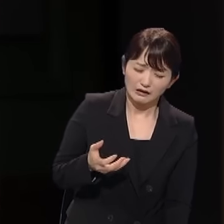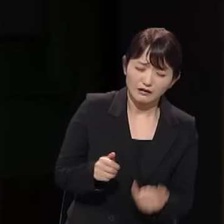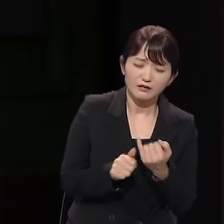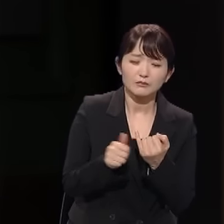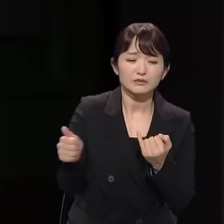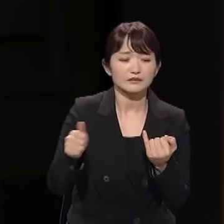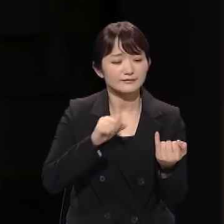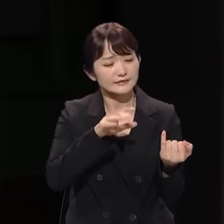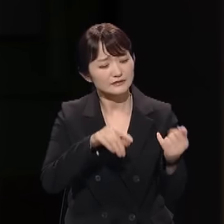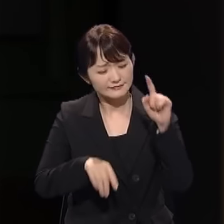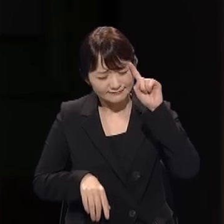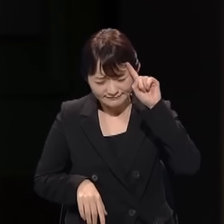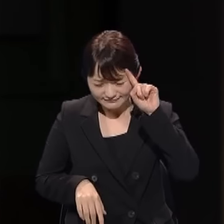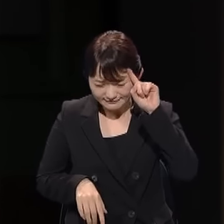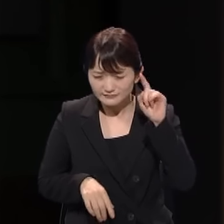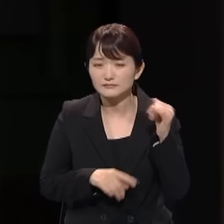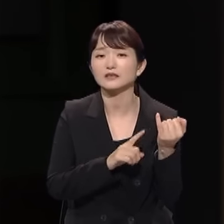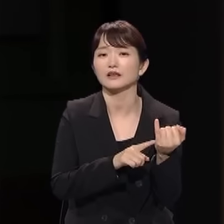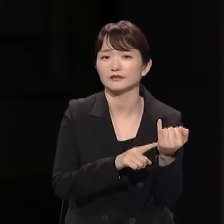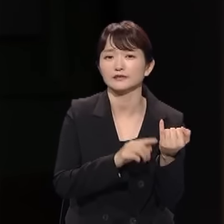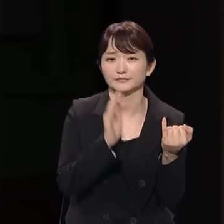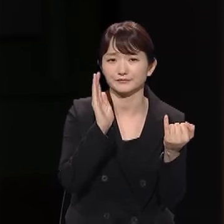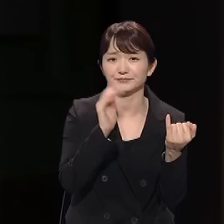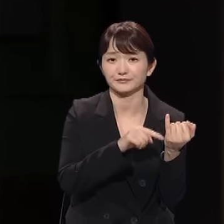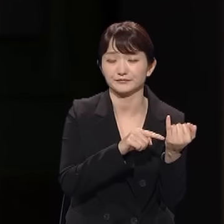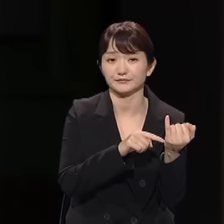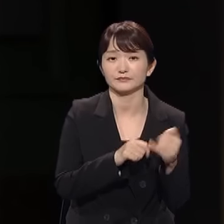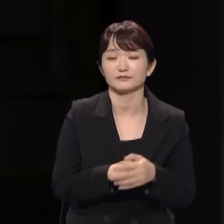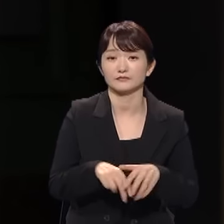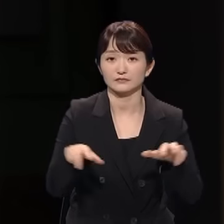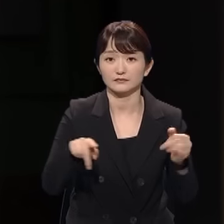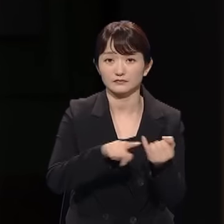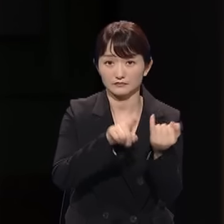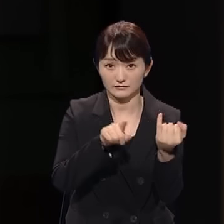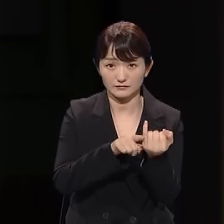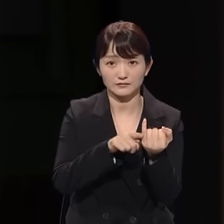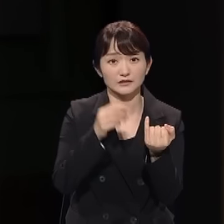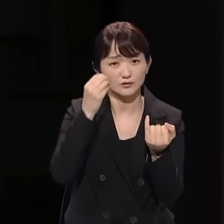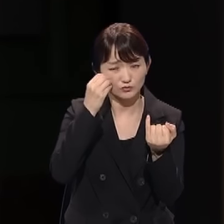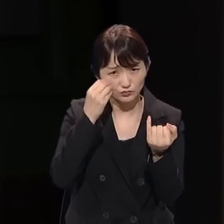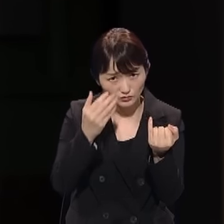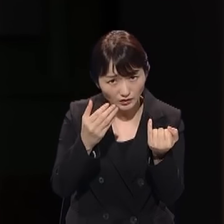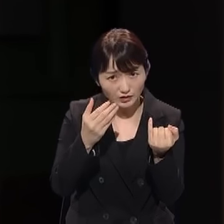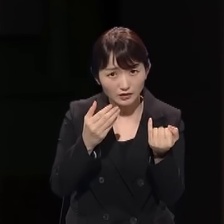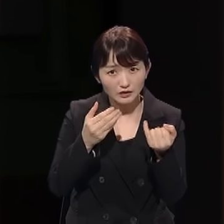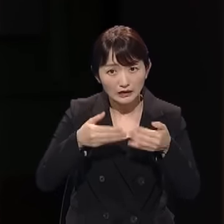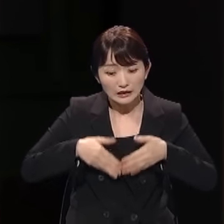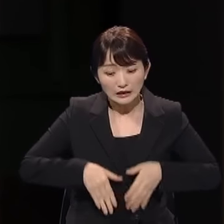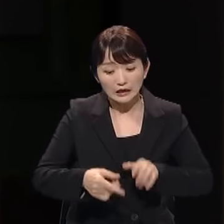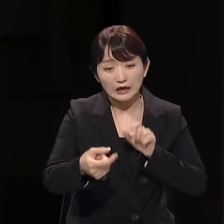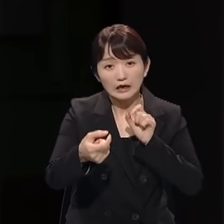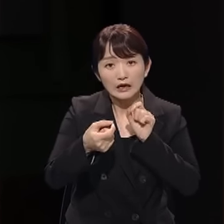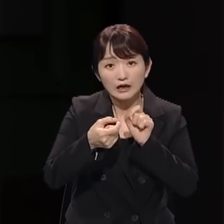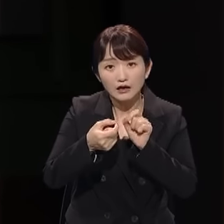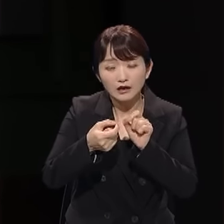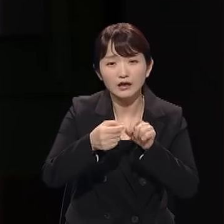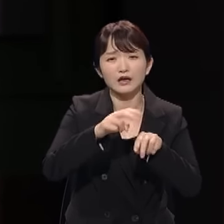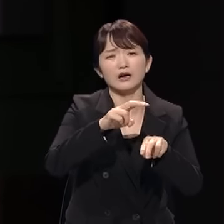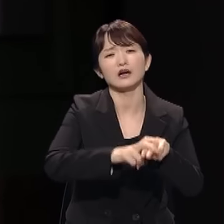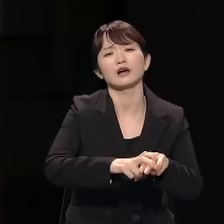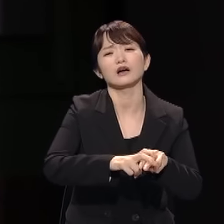때문에 스트레스를 받고 있다는 아내의 사연입니다. 사연자는 현재 임신 9개월 차인데요. 출산이 얼마 남지 않아서 앉는